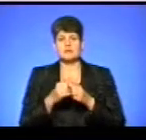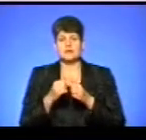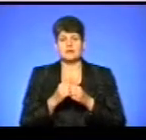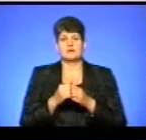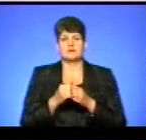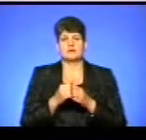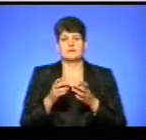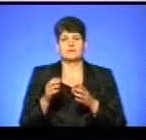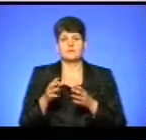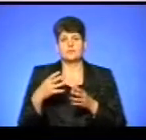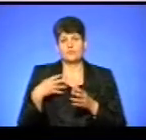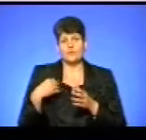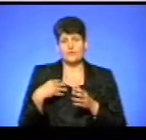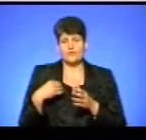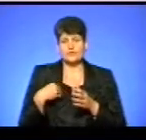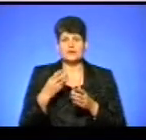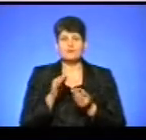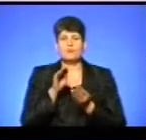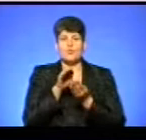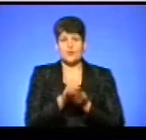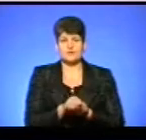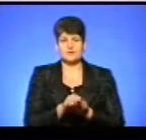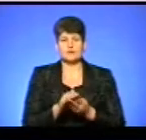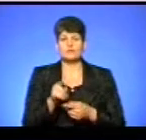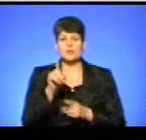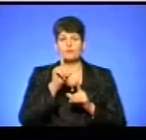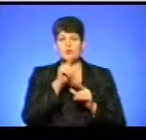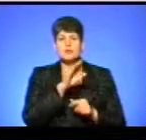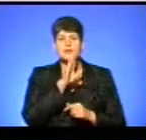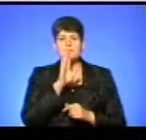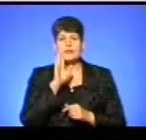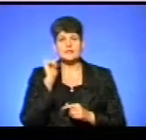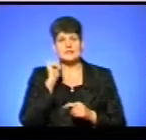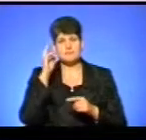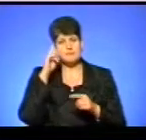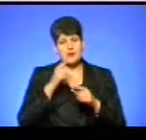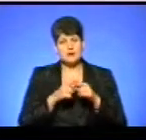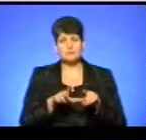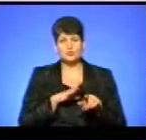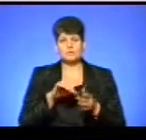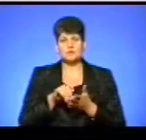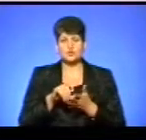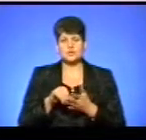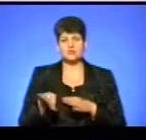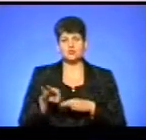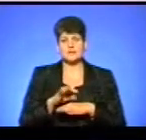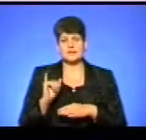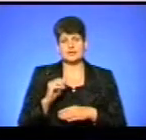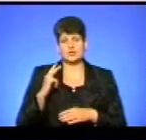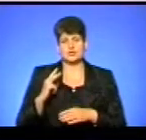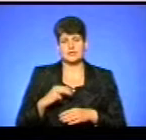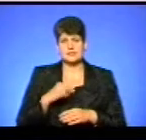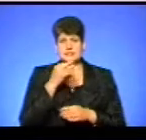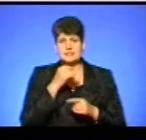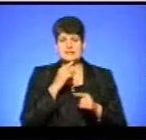біля якого похований Віктор Гурняк. Туди поїхали його мати і брат. Також були присутні дружина і донька, повідомила сестра